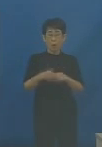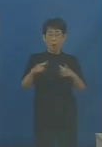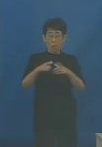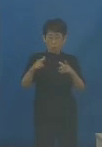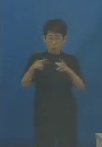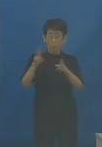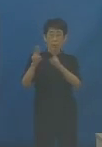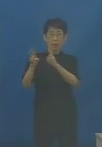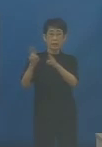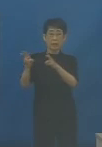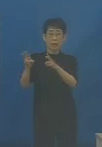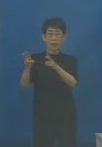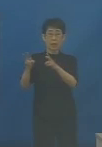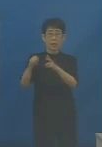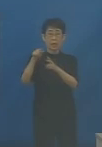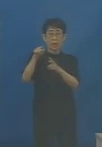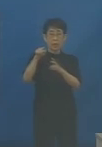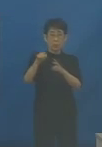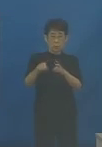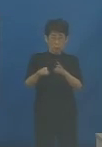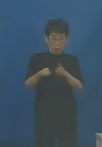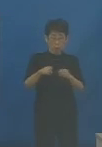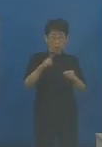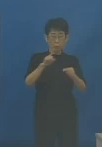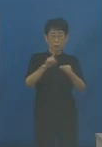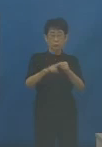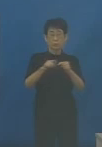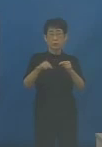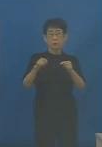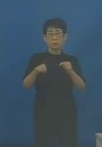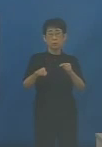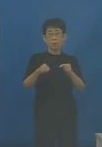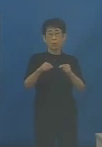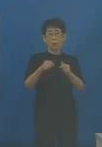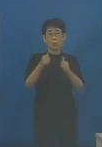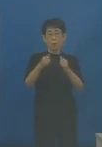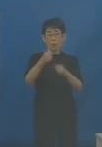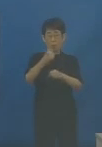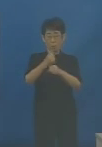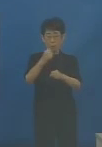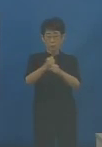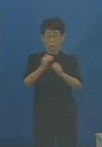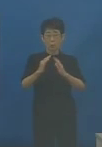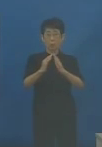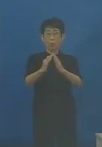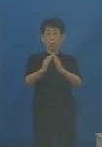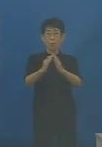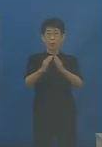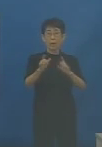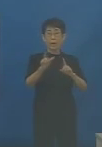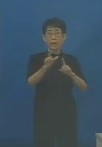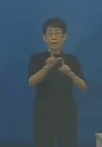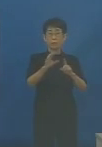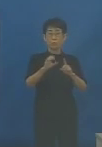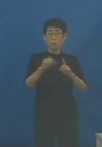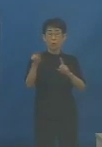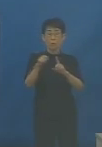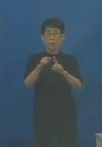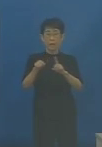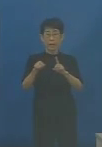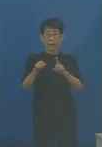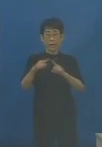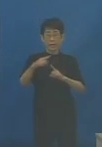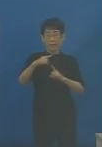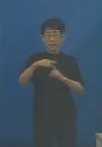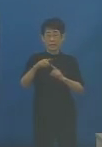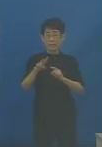です。でその、 あの主力工場の一つが鳥取県の方にありまして、 NOK さんとか TVC さんとかそうした企